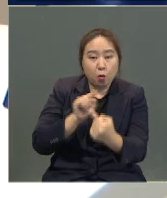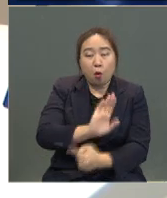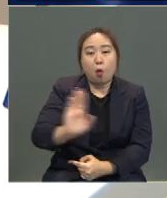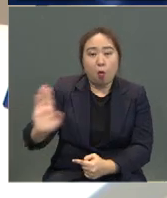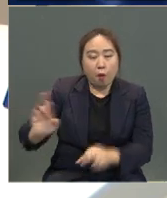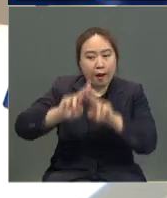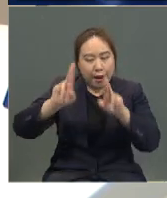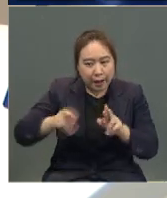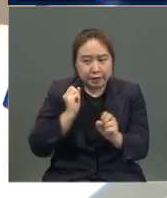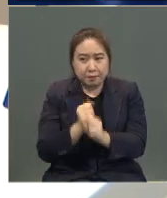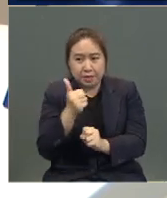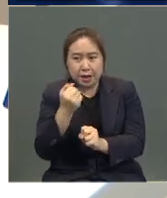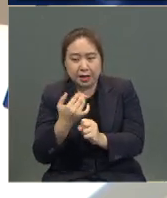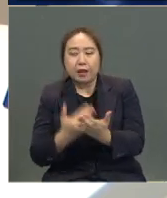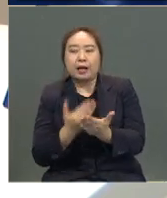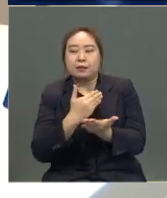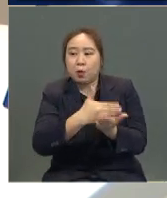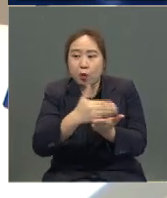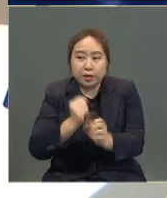ของการจ้างงานในระบบเศรษฐกิจโดยการให้สินเชื่อเพิ่มเติมเพื่อเสริมสภาพคล่องรวมถึงการชะลอการชำระหนี้เพื่อให้สอดคล้องกับความสามารถในการชำระหนี้ของผู้ประกอบการsmes